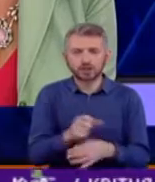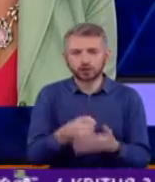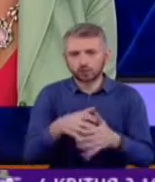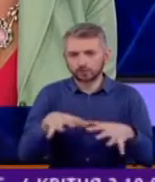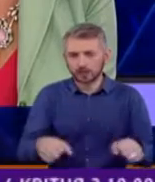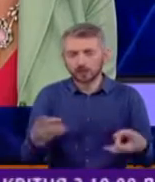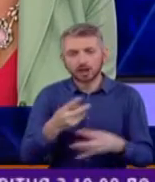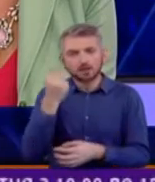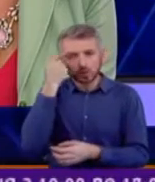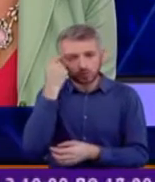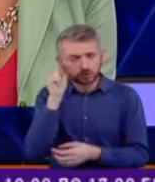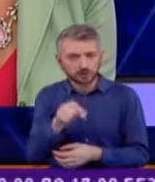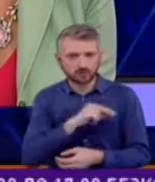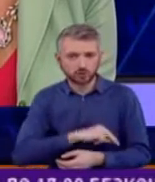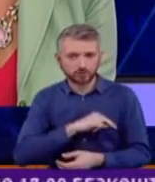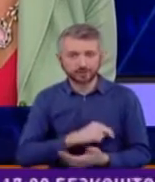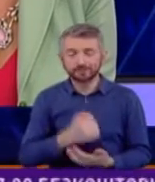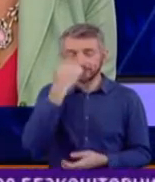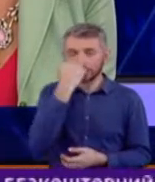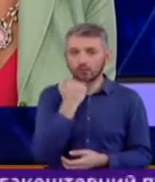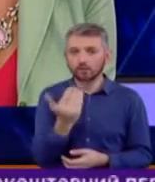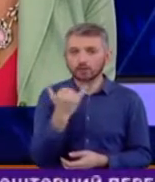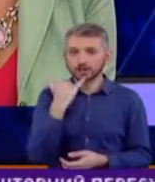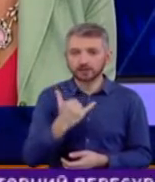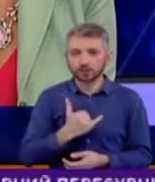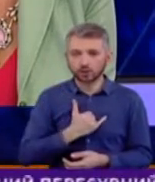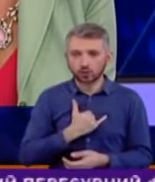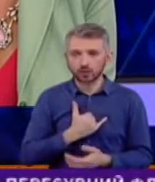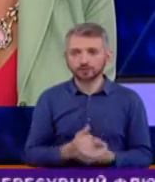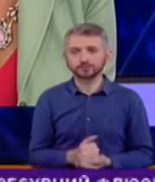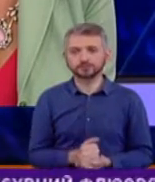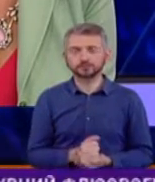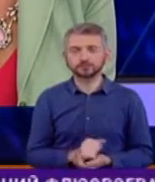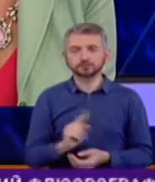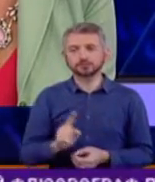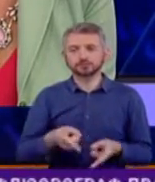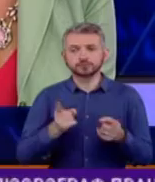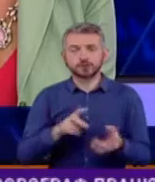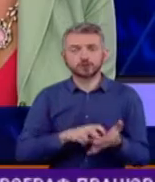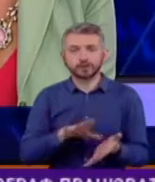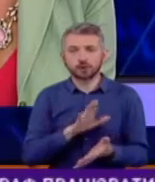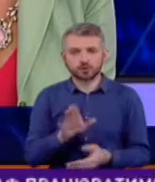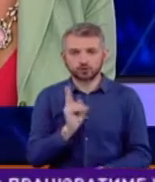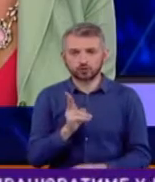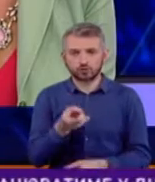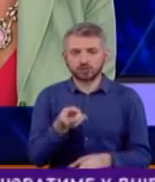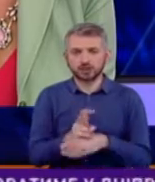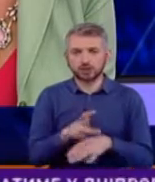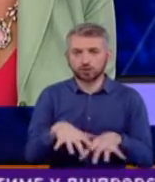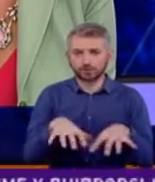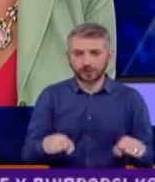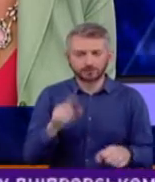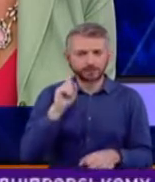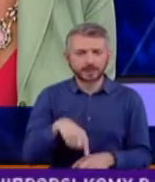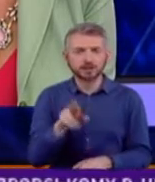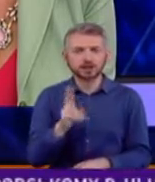думати, над цим зараз працювати. Ми дякуємо вам за телефонний цей дзвінок, аби дійсно не боятися, кого прийде хто до влади. Ну,